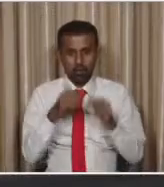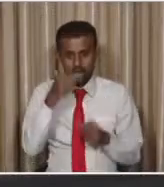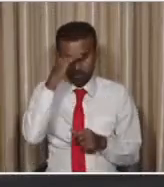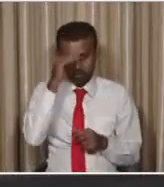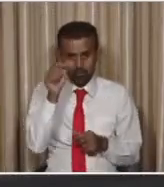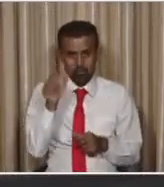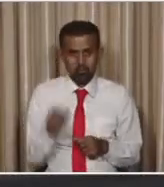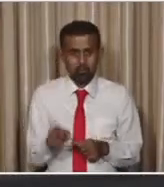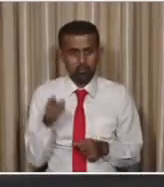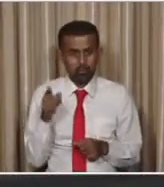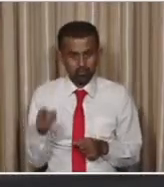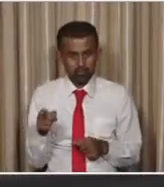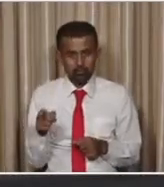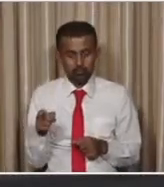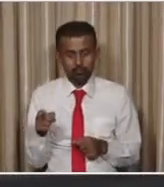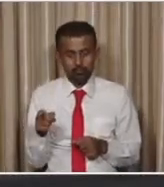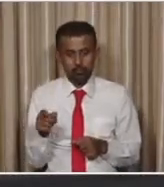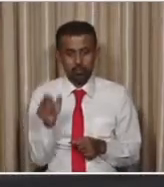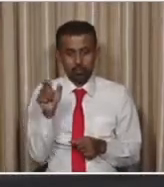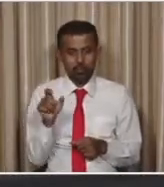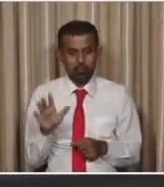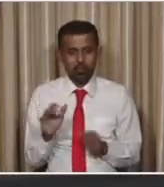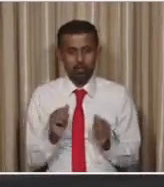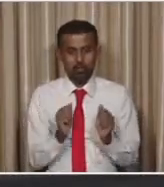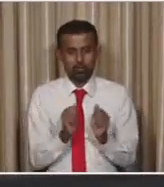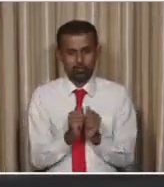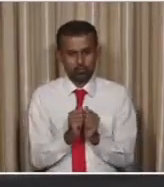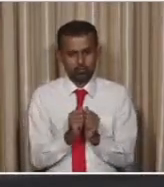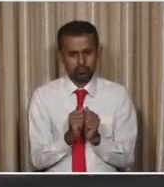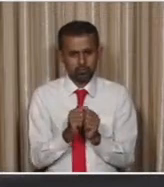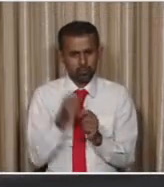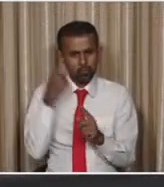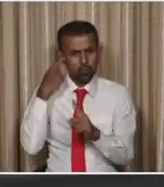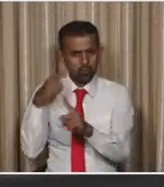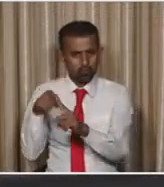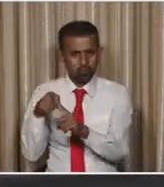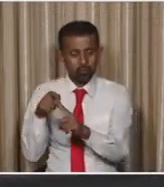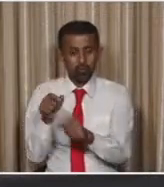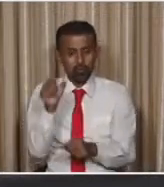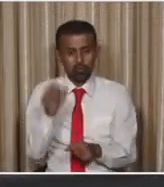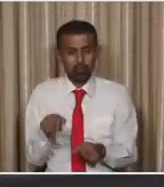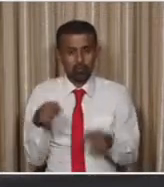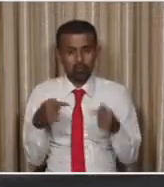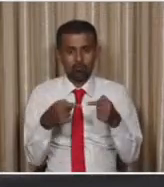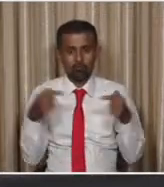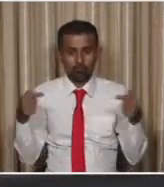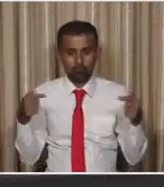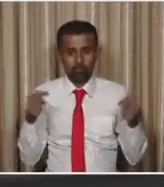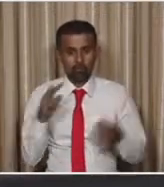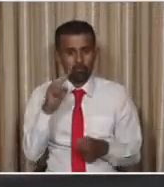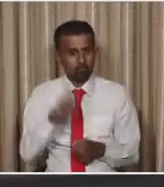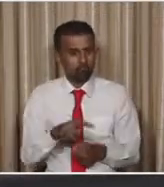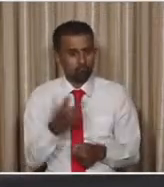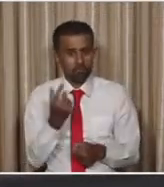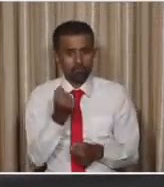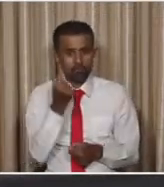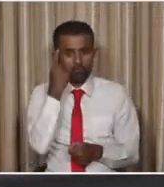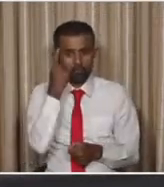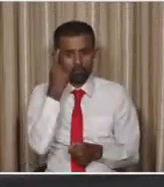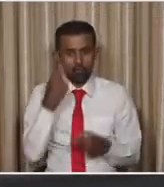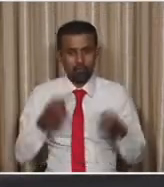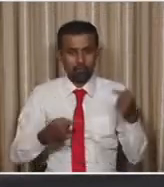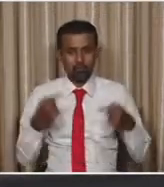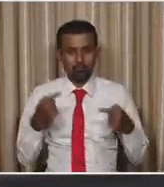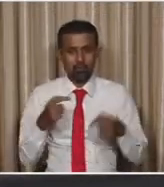කතානායකතුමාට එතුමාගේ ක්‍රියාකලාපය හේතු කොටගෙන එතුමාට එරෙහිව ආපු විශ්වාසභංග යෝජනාව